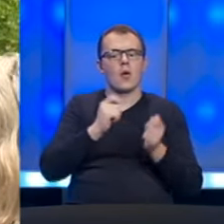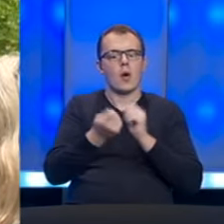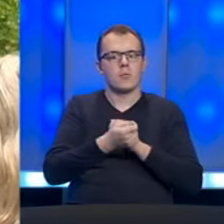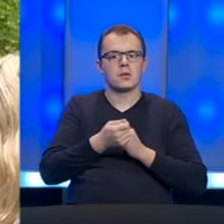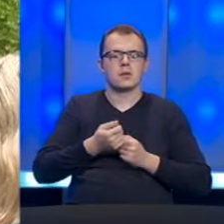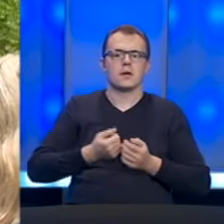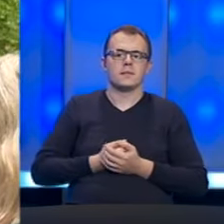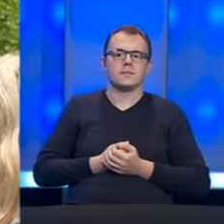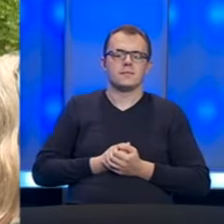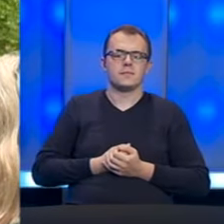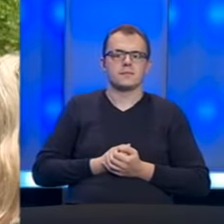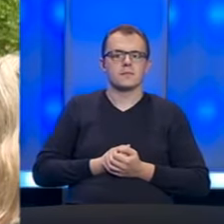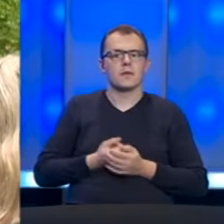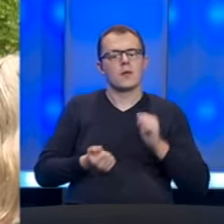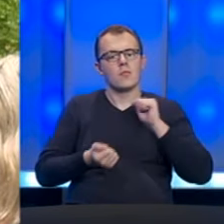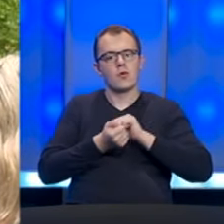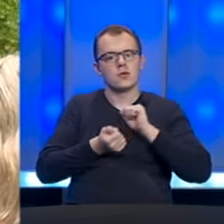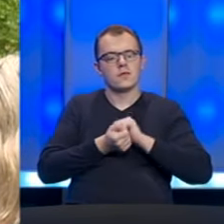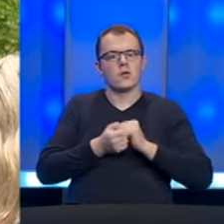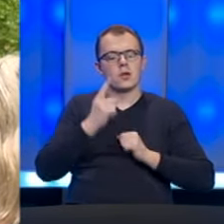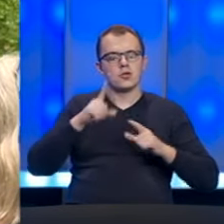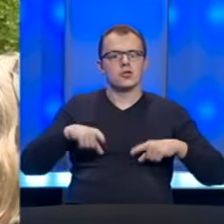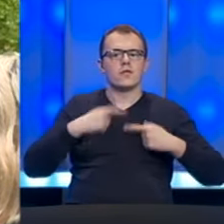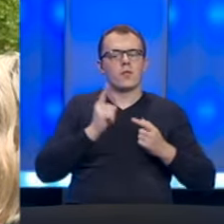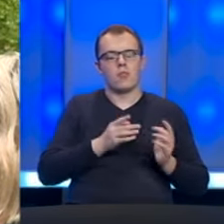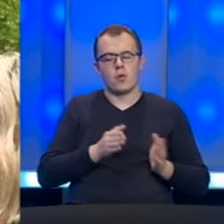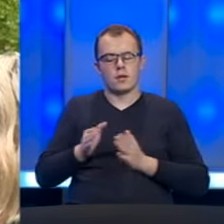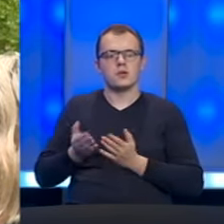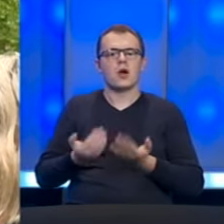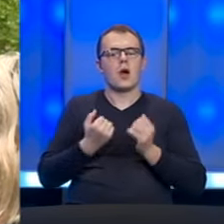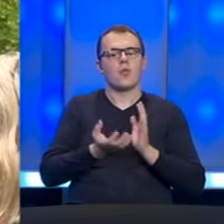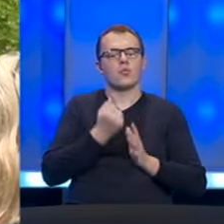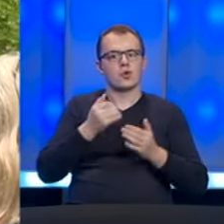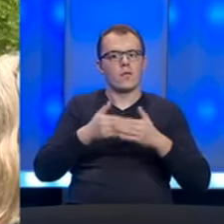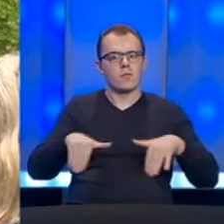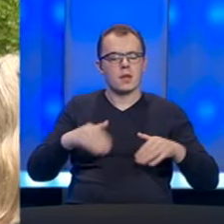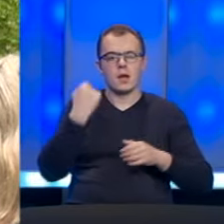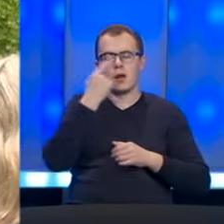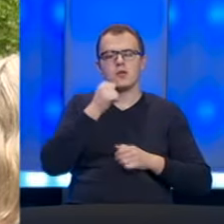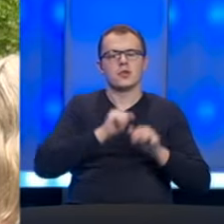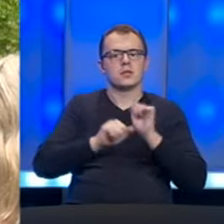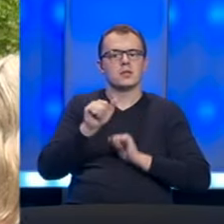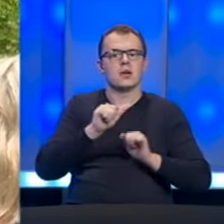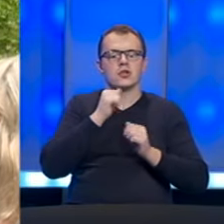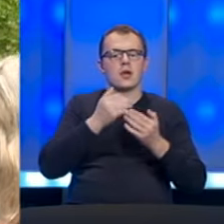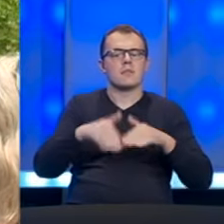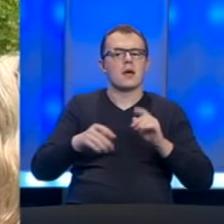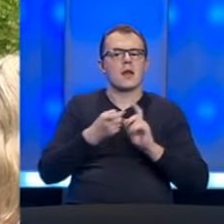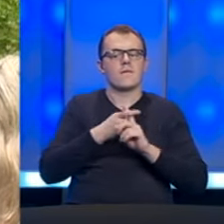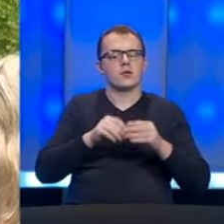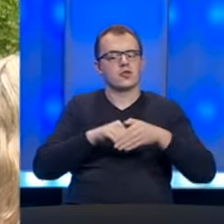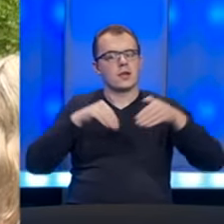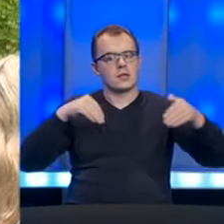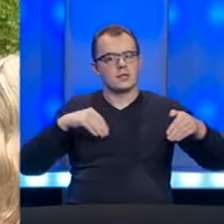i proizvodnje, znači život mora teći, ali uz ove mjere lične zaštite, uz mjere fizičke